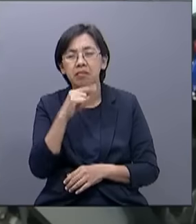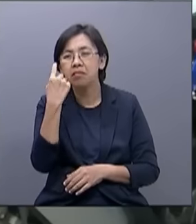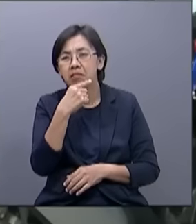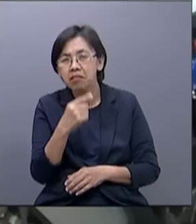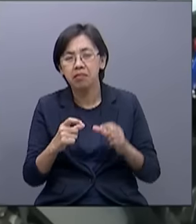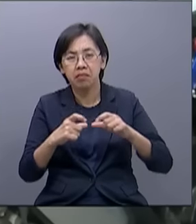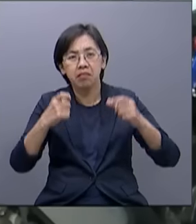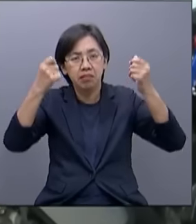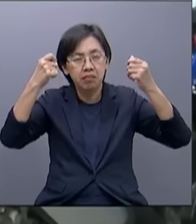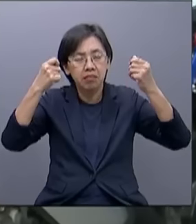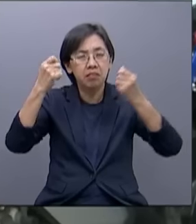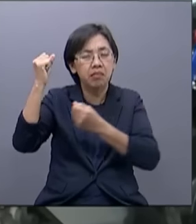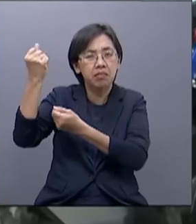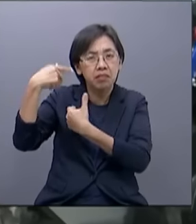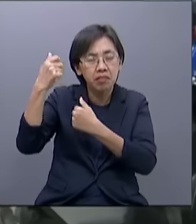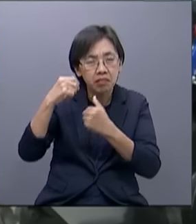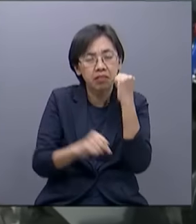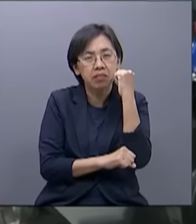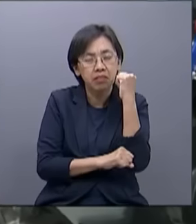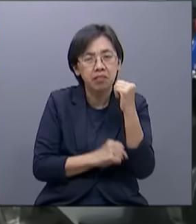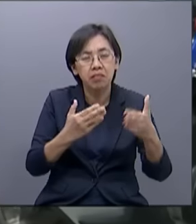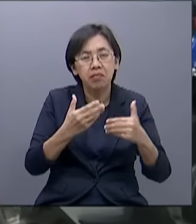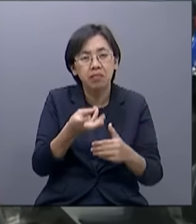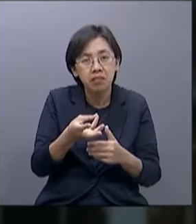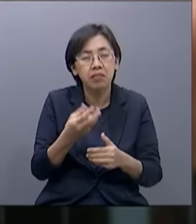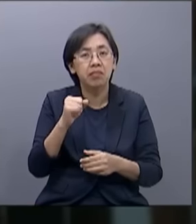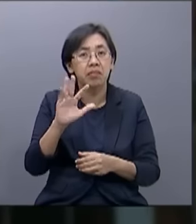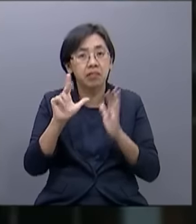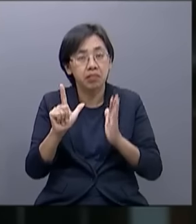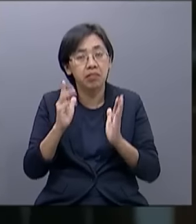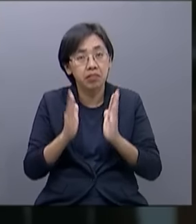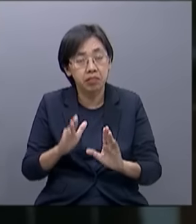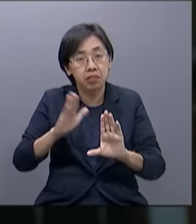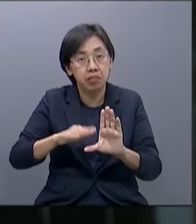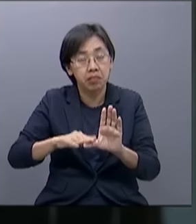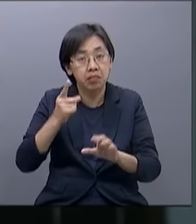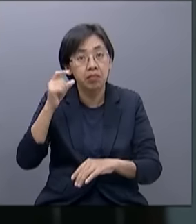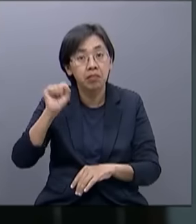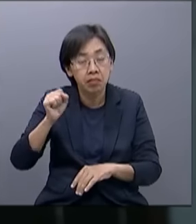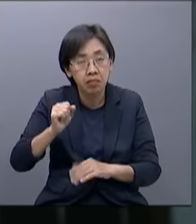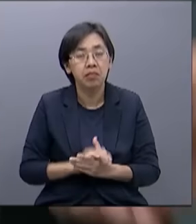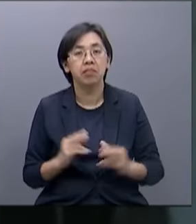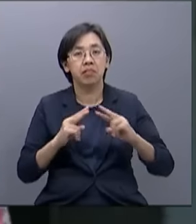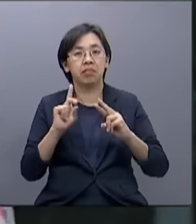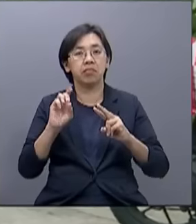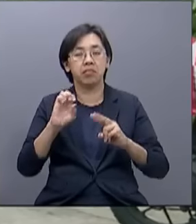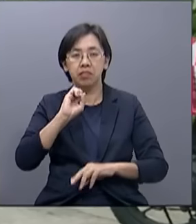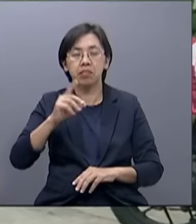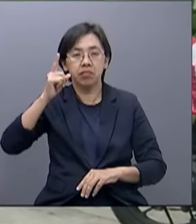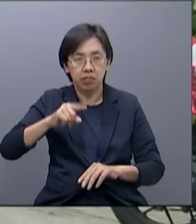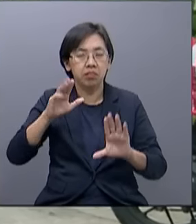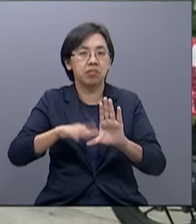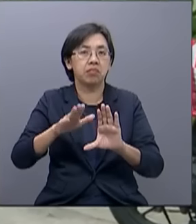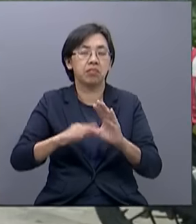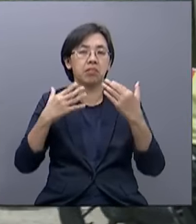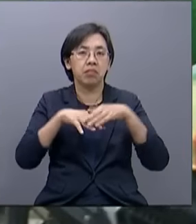แห่งรัฐที่มีเกือบ 15ล้านคนทั่วประเทศนะจะต้องลงทะเบียนใหม่หรือไม่เรื่องนี้นะคะทางรัฐมนตรีดีอีก็บอกว่าจะต้องลงทะเบียนเพื่อเข้า